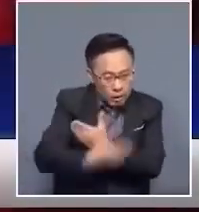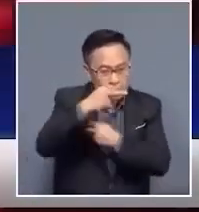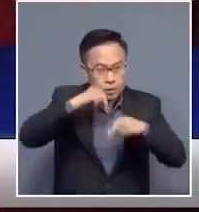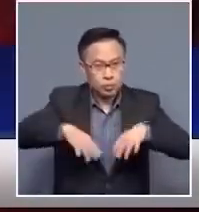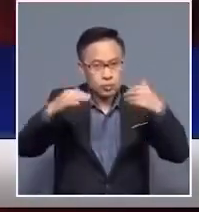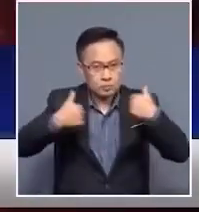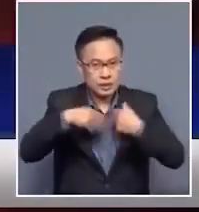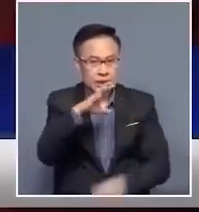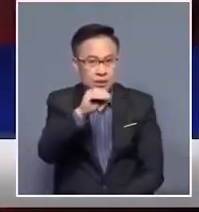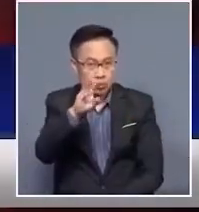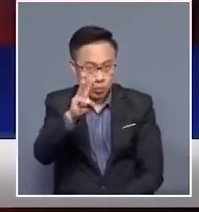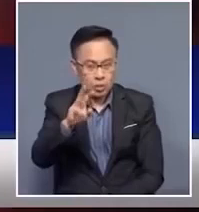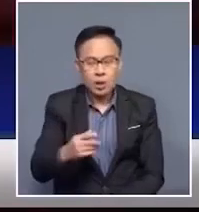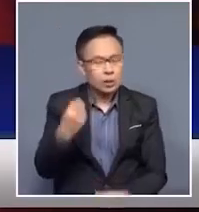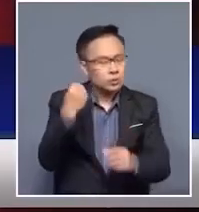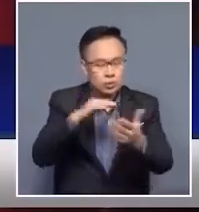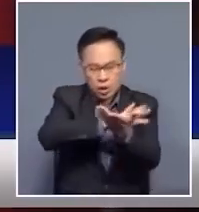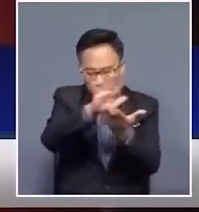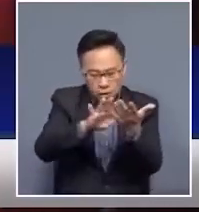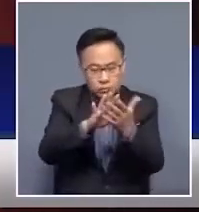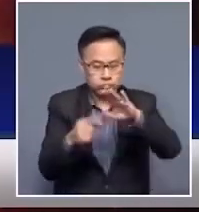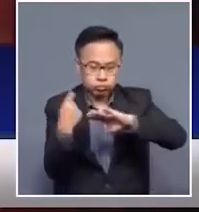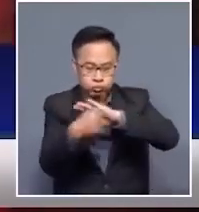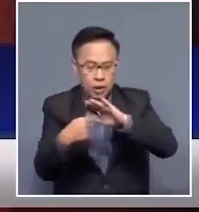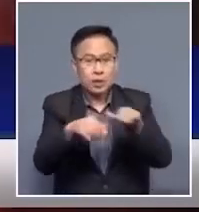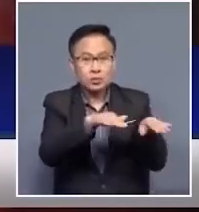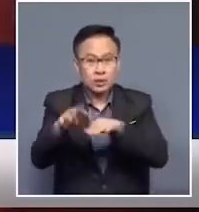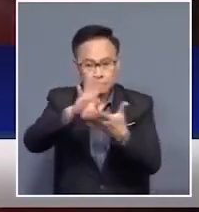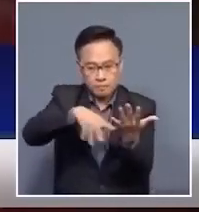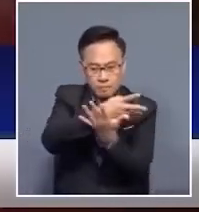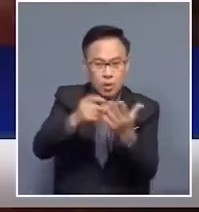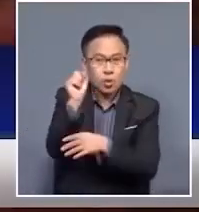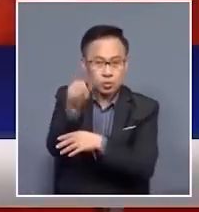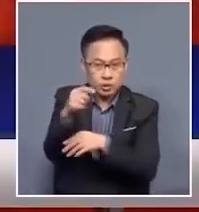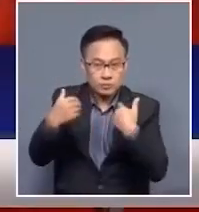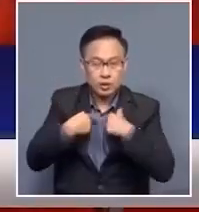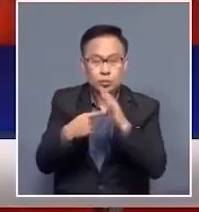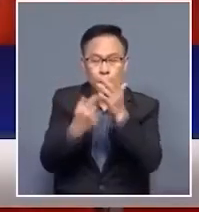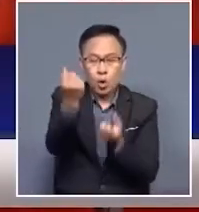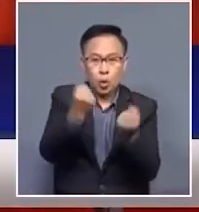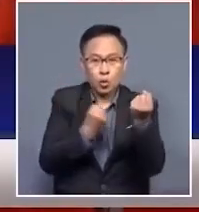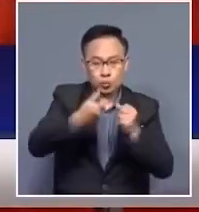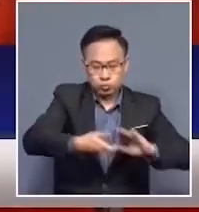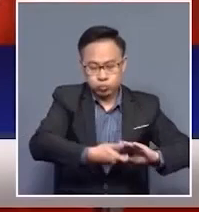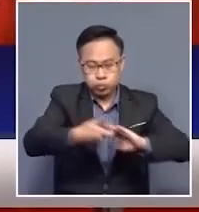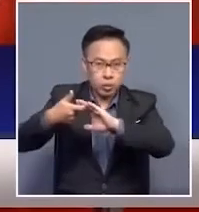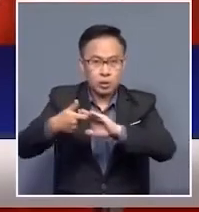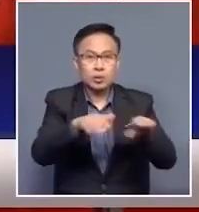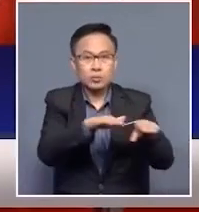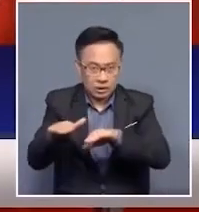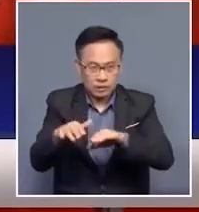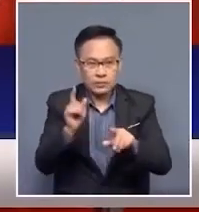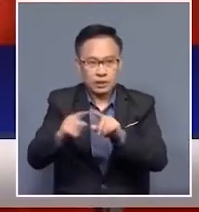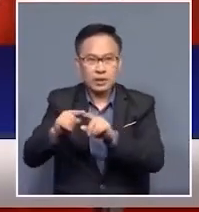เตรียมแผนฉุกเฉินไว้รถยกจะต้องไปเตรียมสแตนบายไว้จุดไหนเพื่อที่จะเข้าก่อนเนื่องจากว่ากรณี